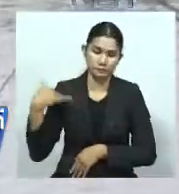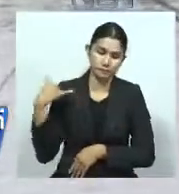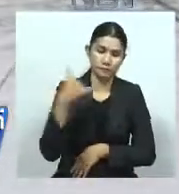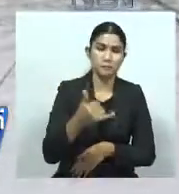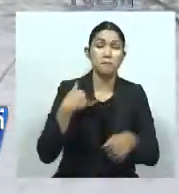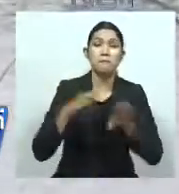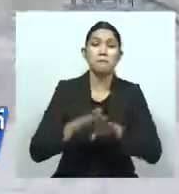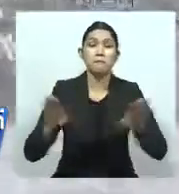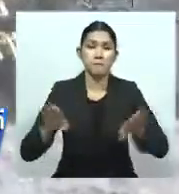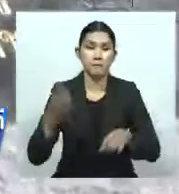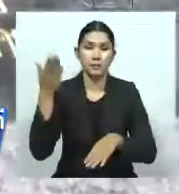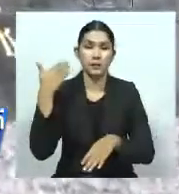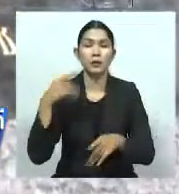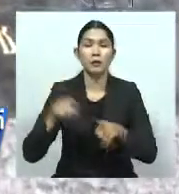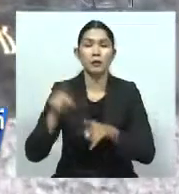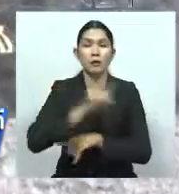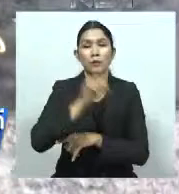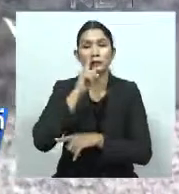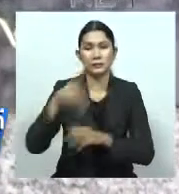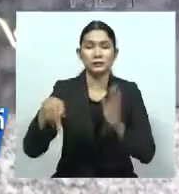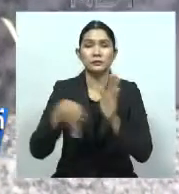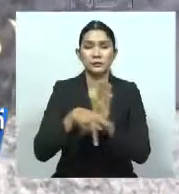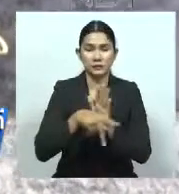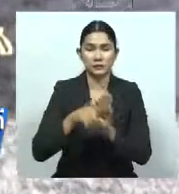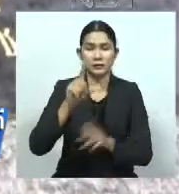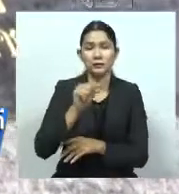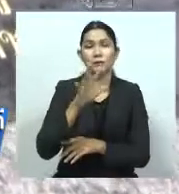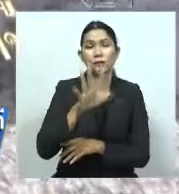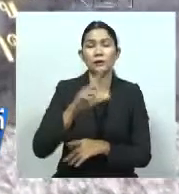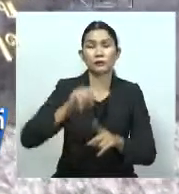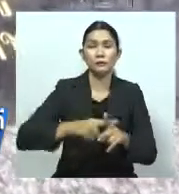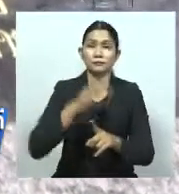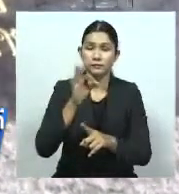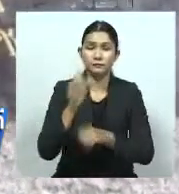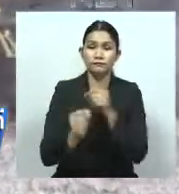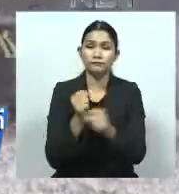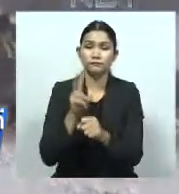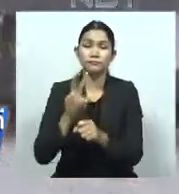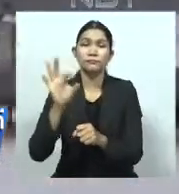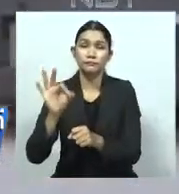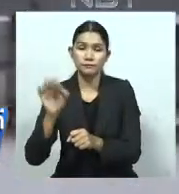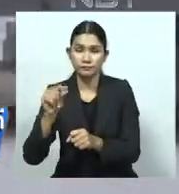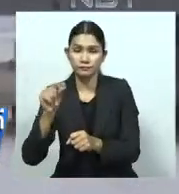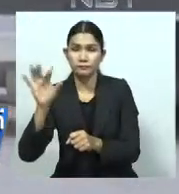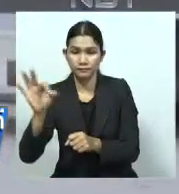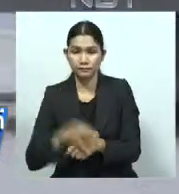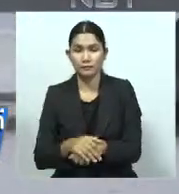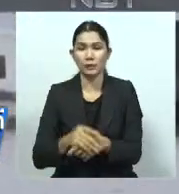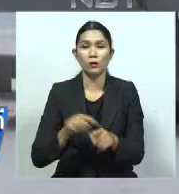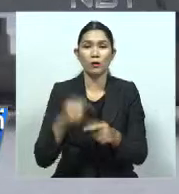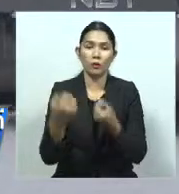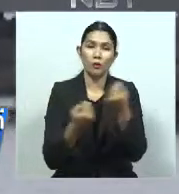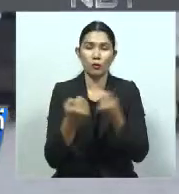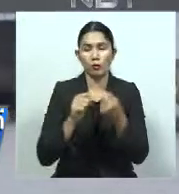รานนท์เมื่อวันพฤหัสบดีที่25กันยายน2529ต่อมาเมื่อปริมาณการจราจรเพิ่มม